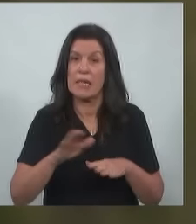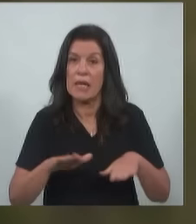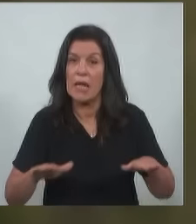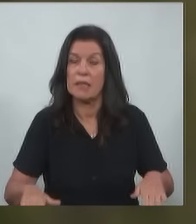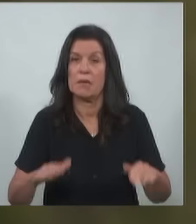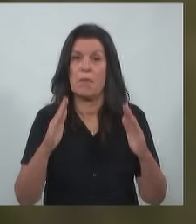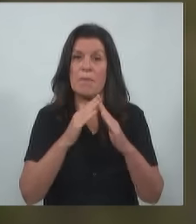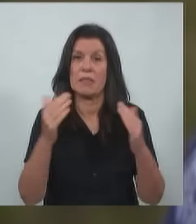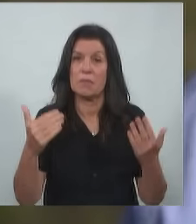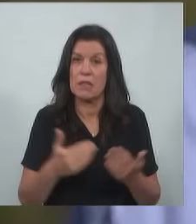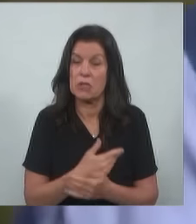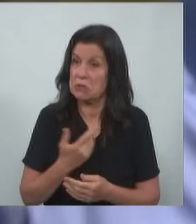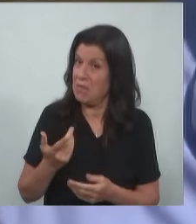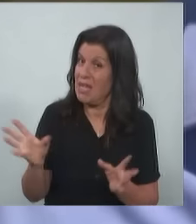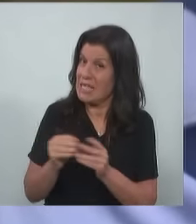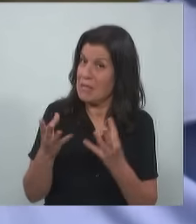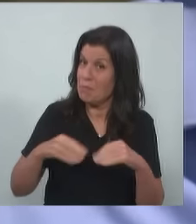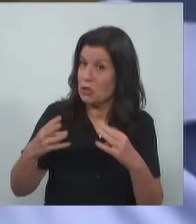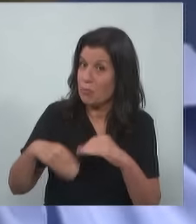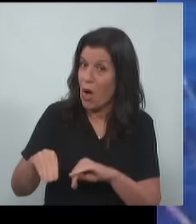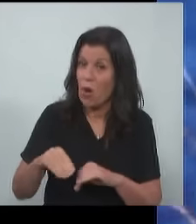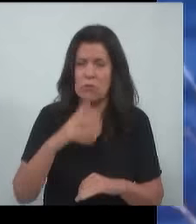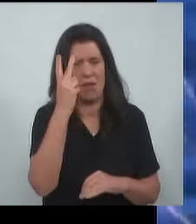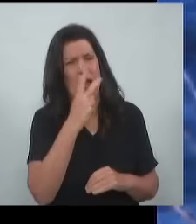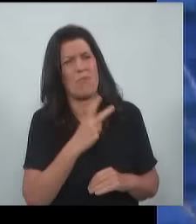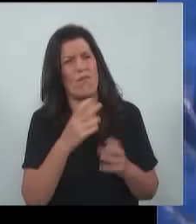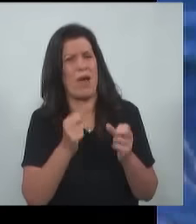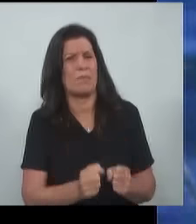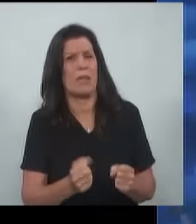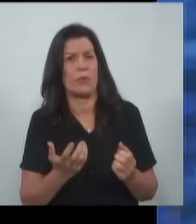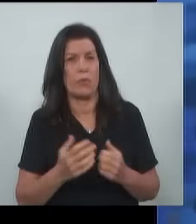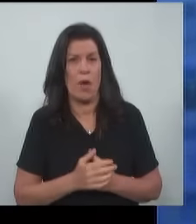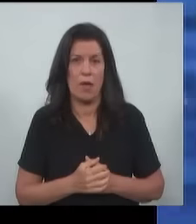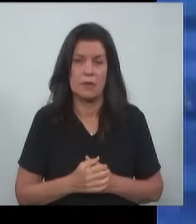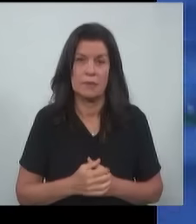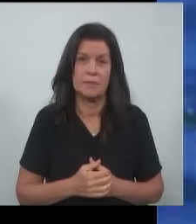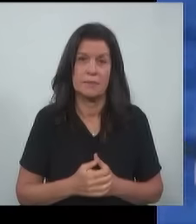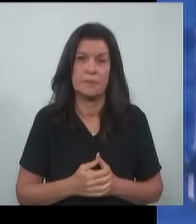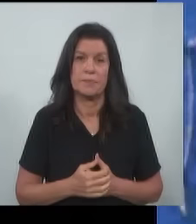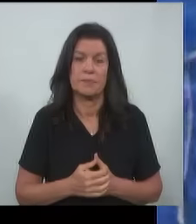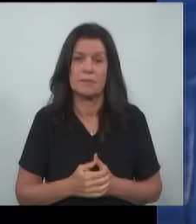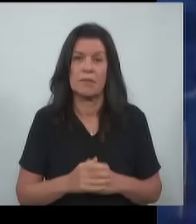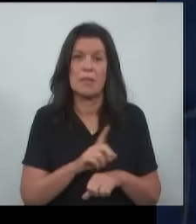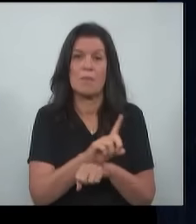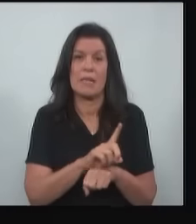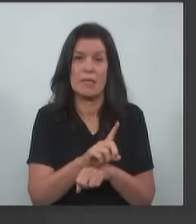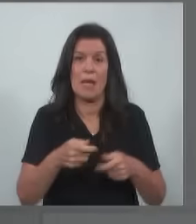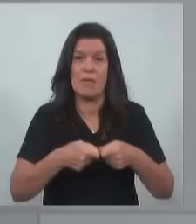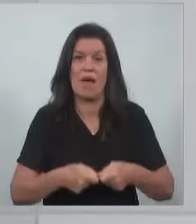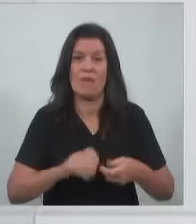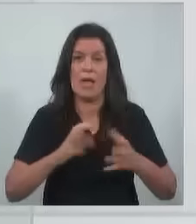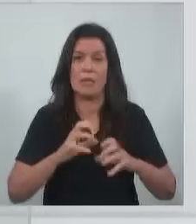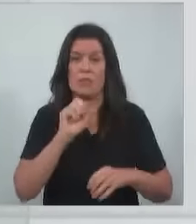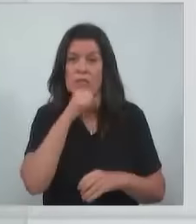עם משפחות? כמובן, כמובן. אני לא צל של ספק. לא נתתי קולי. בינתיים, חברי הקיבוץ הישן, שאיבדו